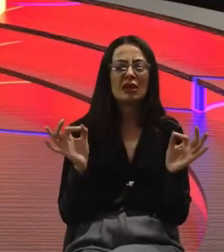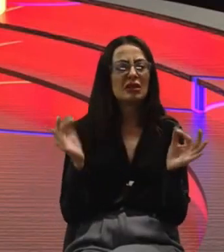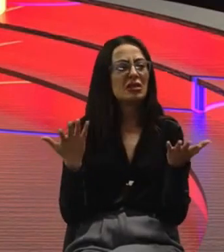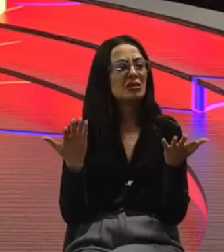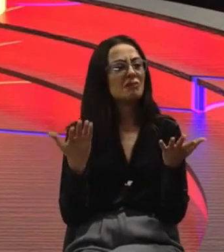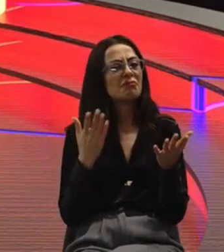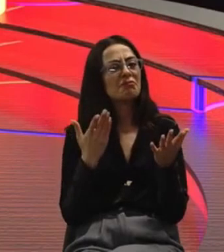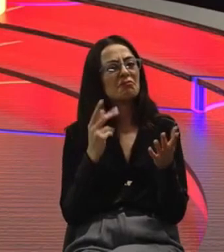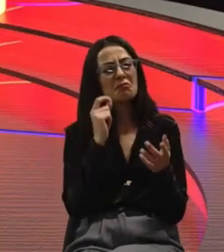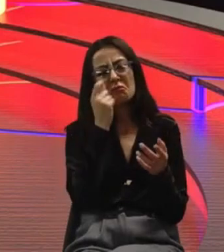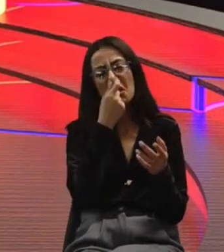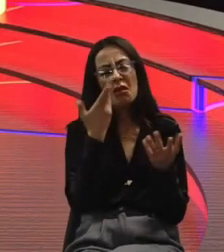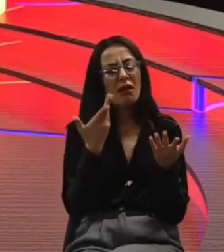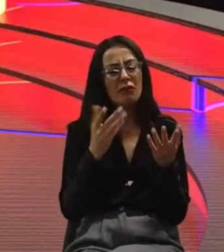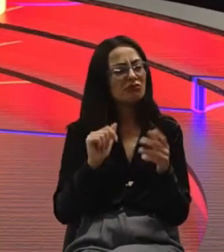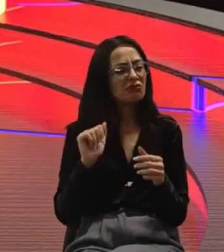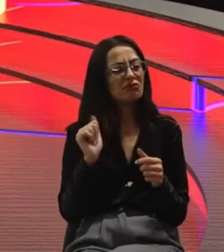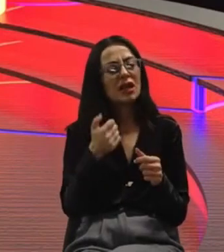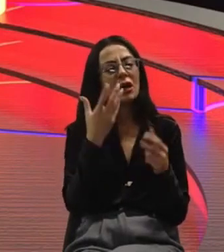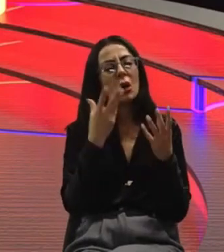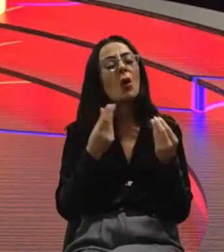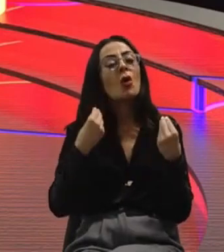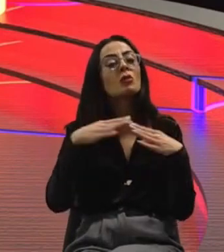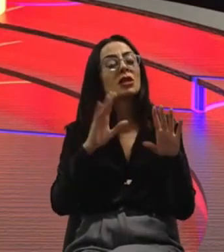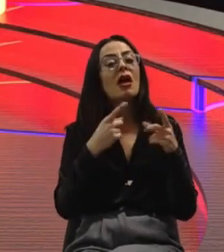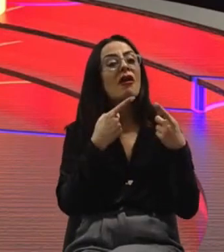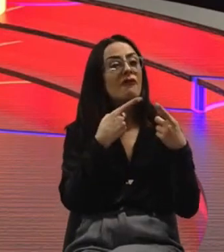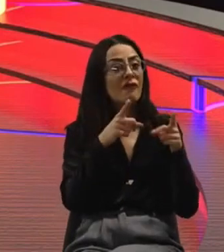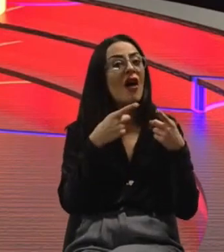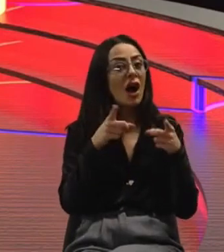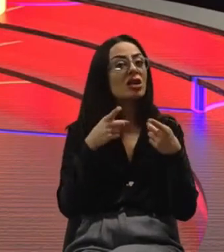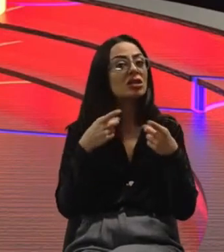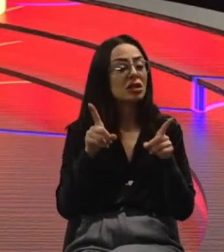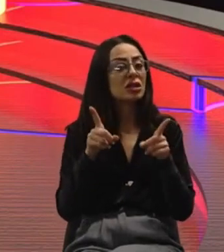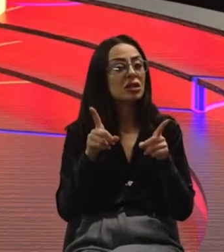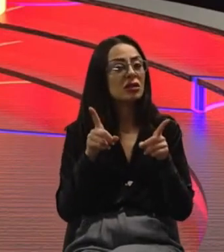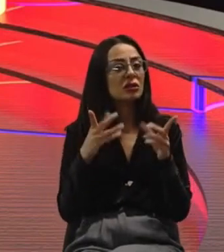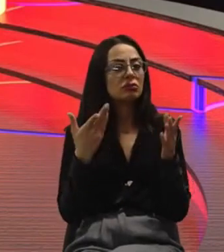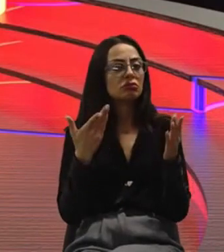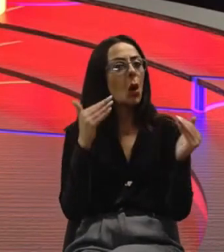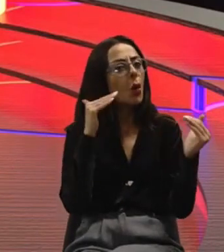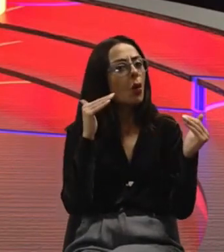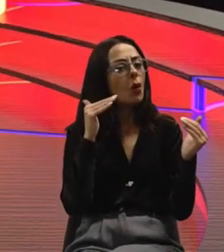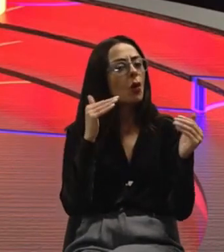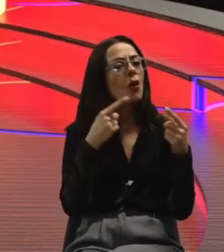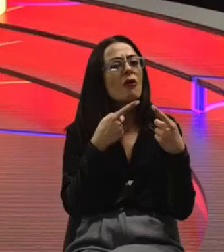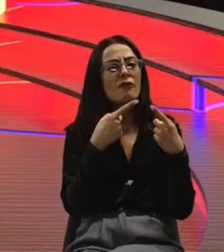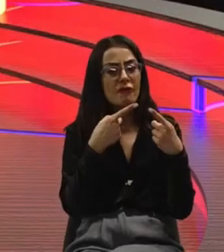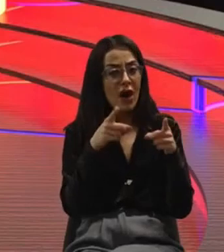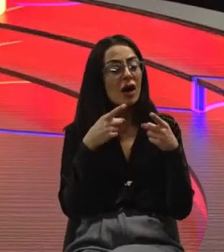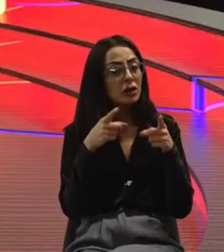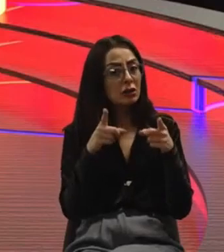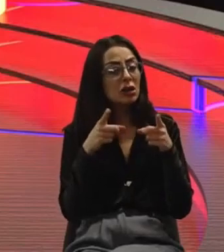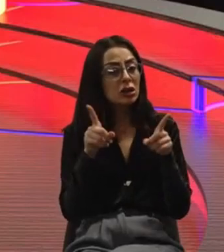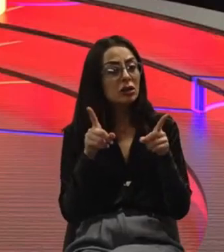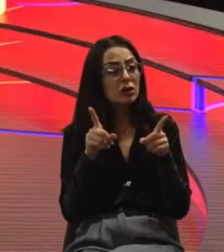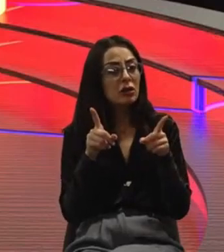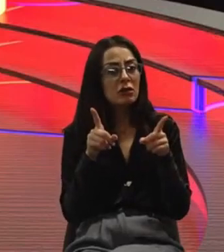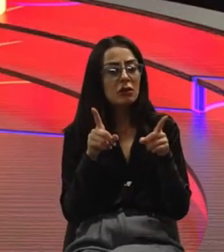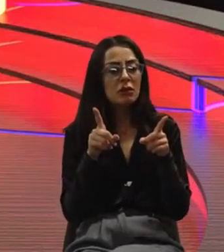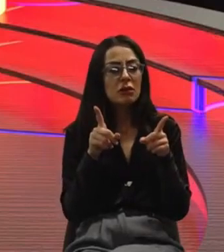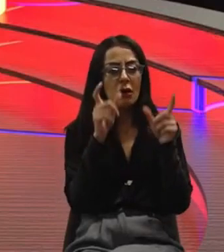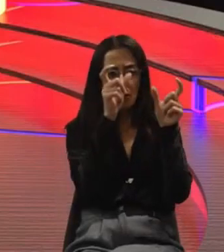olmayacak daha farklı ya farklılık şu anda farklılık yani Afyon büyük değil ama iyi anlamda farklılık